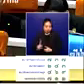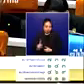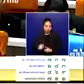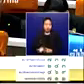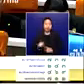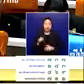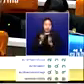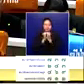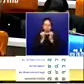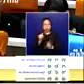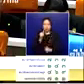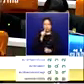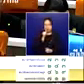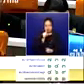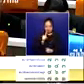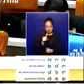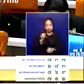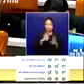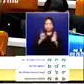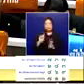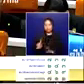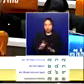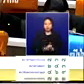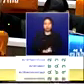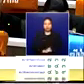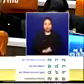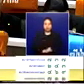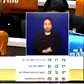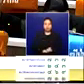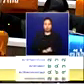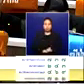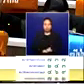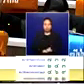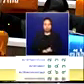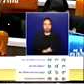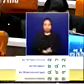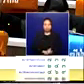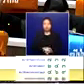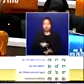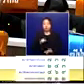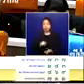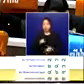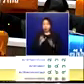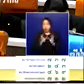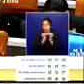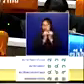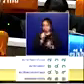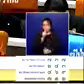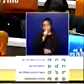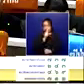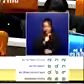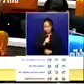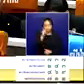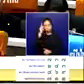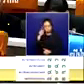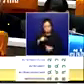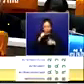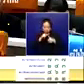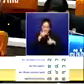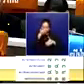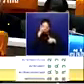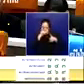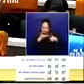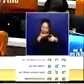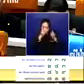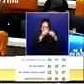มนูญที่ดีว่ามันควรจะเป็นอย่างไรนะคะท่านประธานรัฐธรรมนูญที่ดีควรจะมีคุณลักษณะ